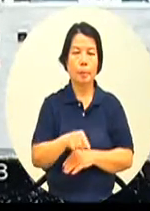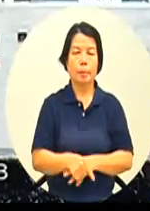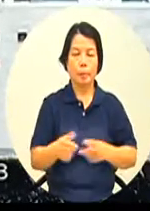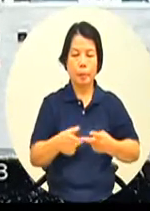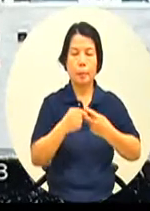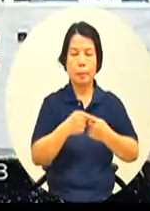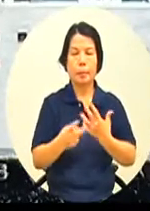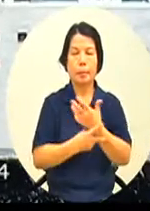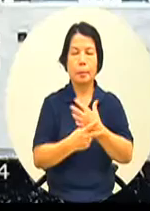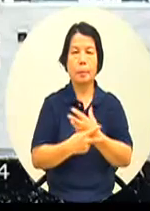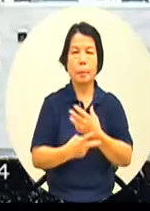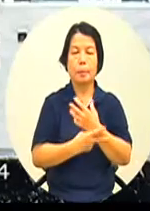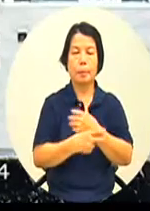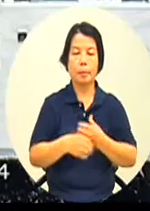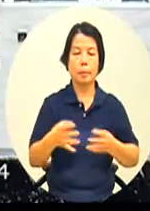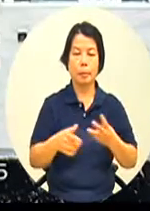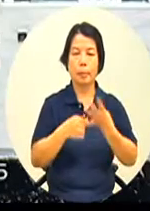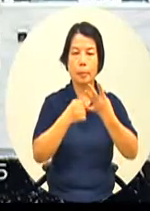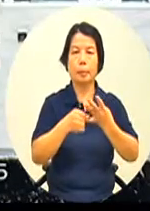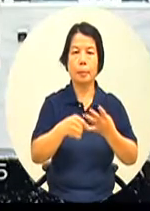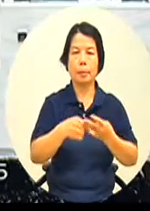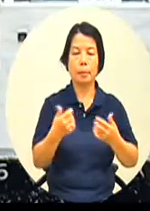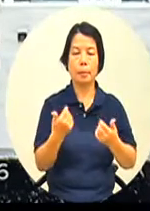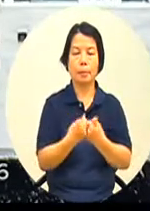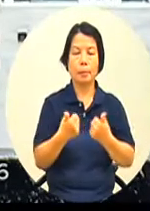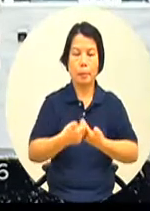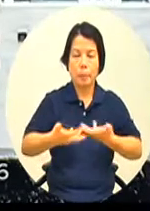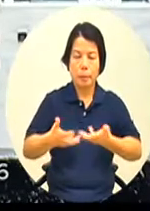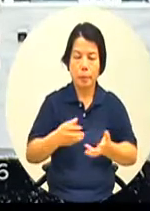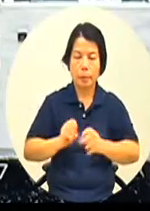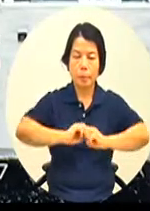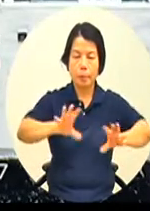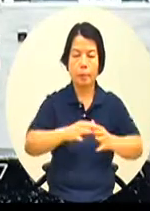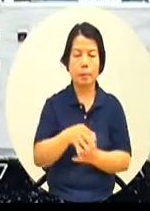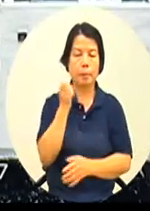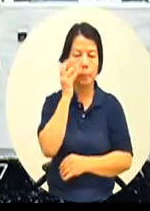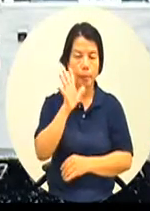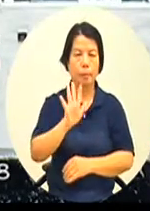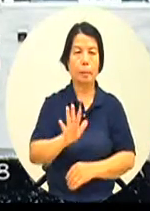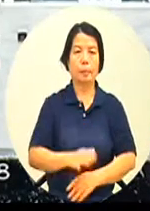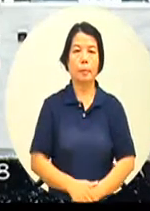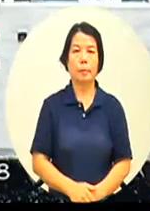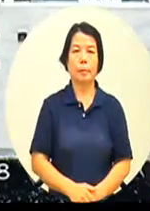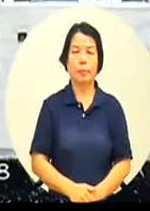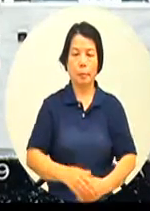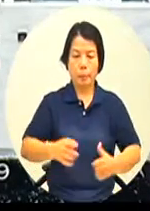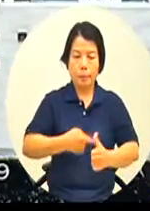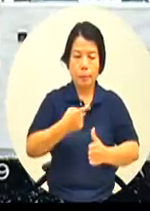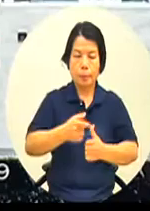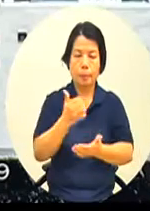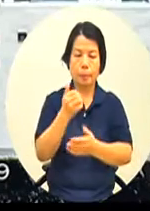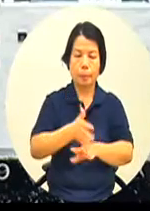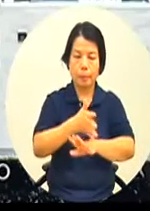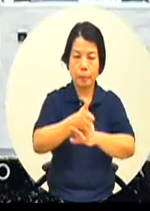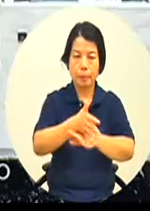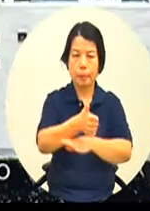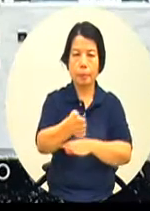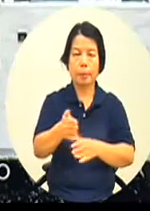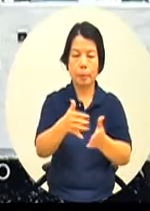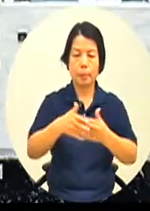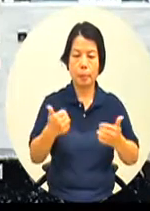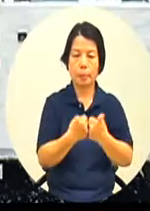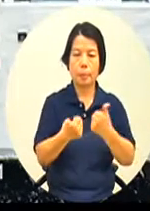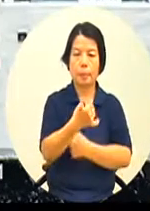届第四次定期大会能够列席报告人事业务，非常的荣幸。这边首先要感谢各位议